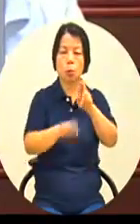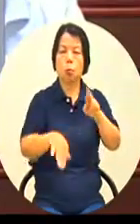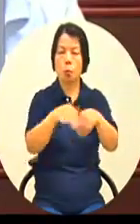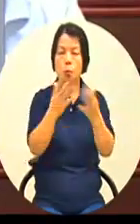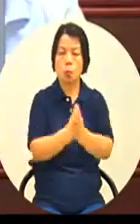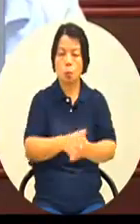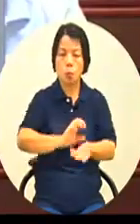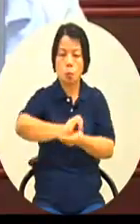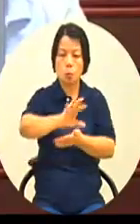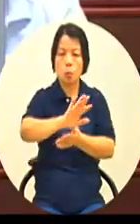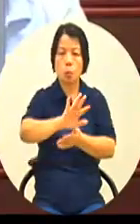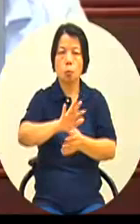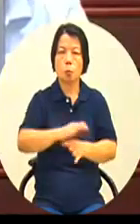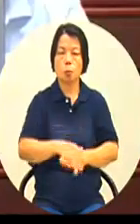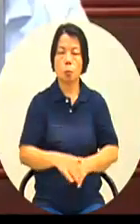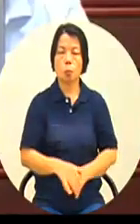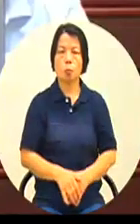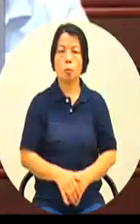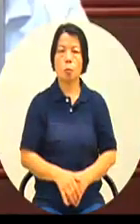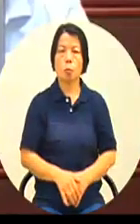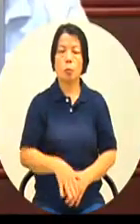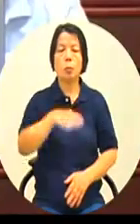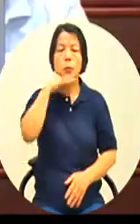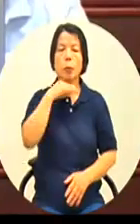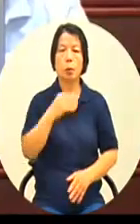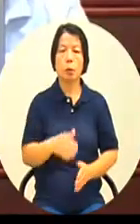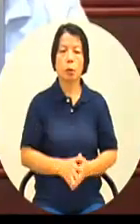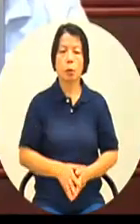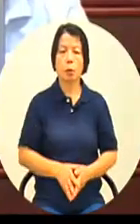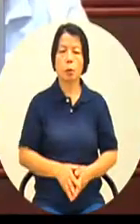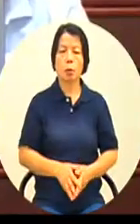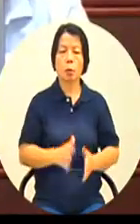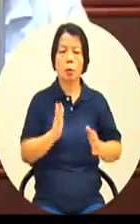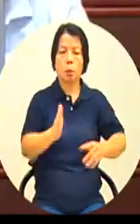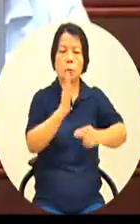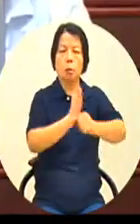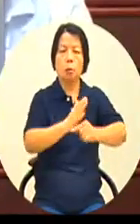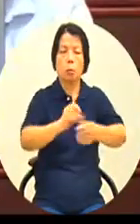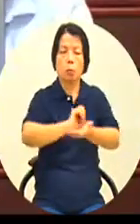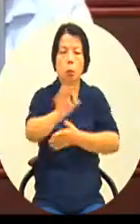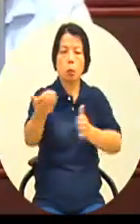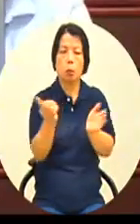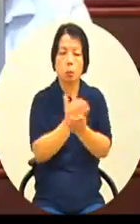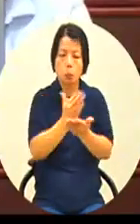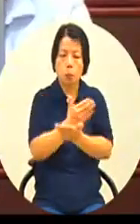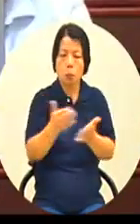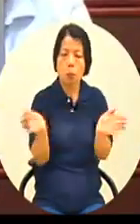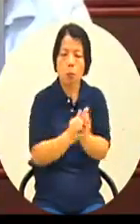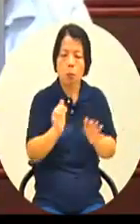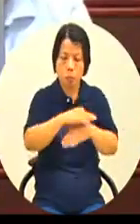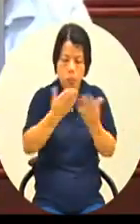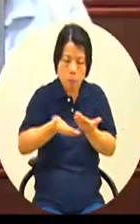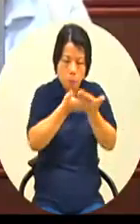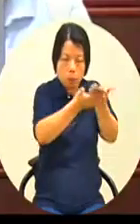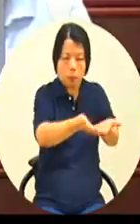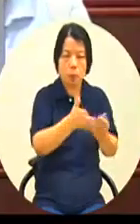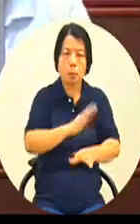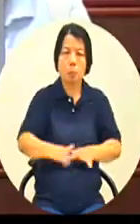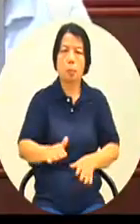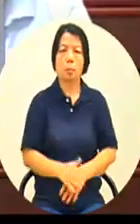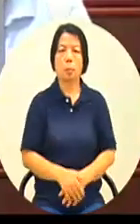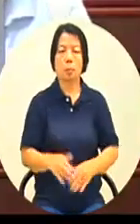讲要看迄个报告吼，阮期中报告若审查了，我会送予议员吼。啊，至于说整